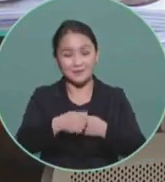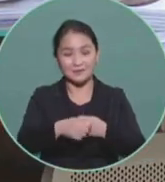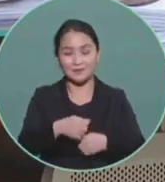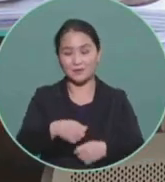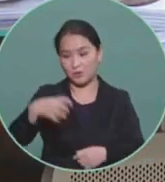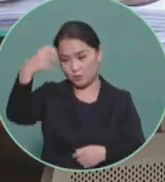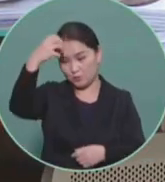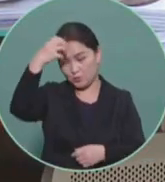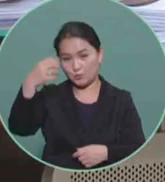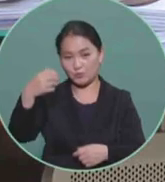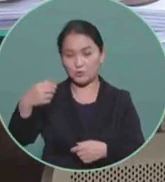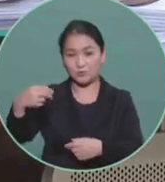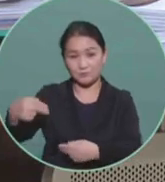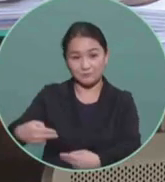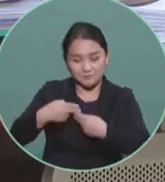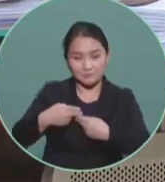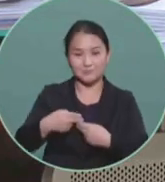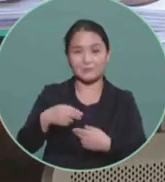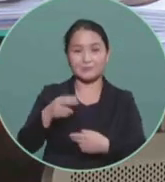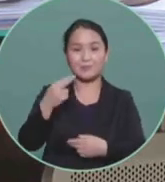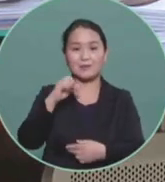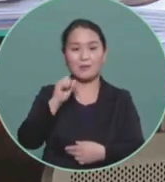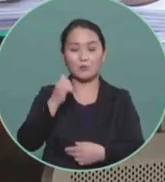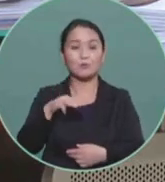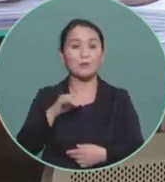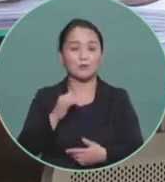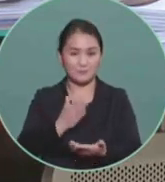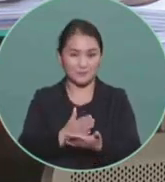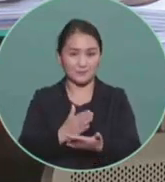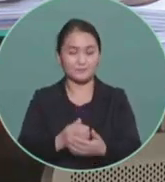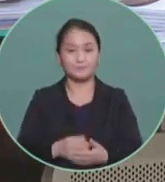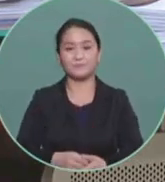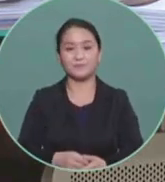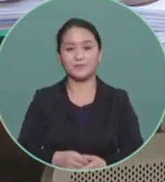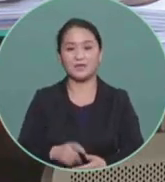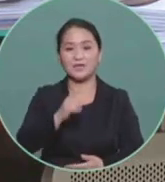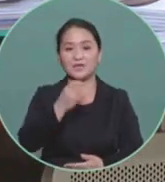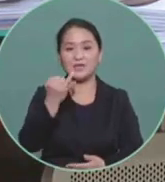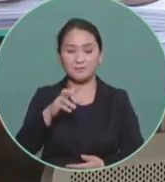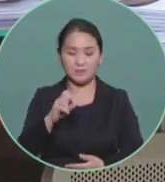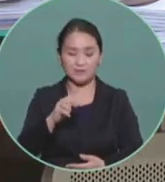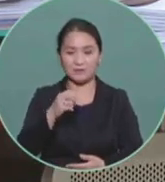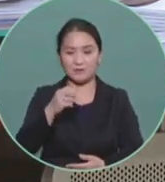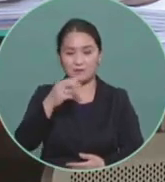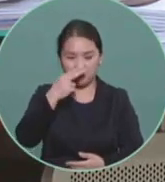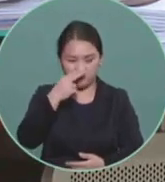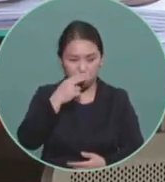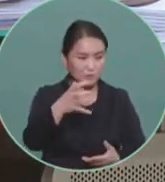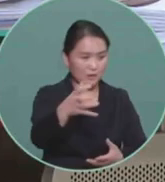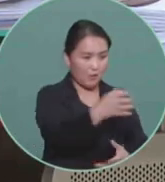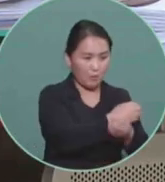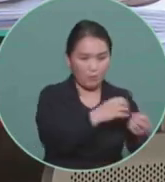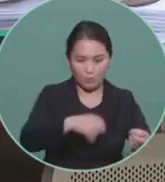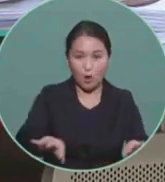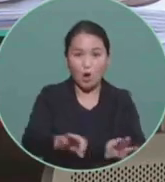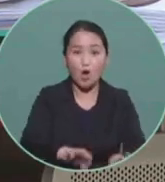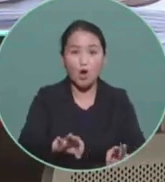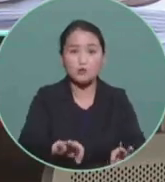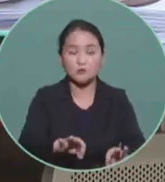үнэхээр давуу тал юм байна гэж харсан. Ингээч бид нар бол үзэж байгаа. Тэгэхээр хиймэл хомсдол үүсэх магадлал бол их байт юм бэл.